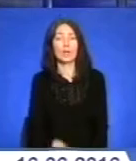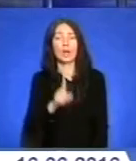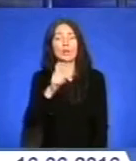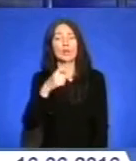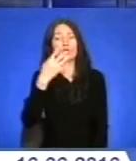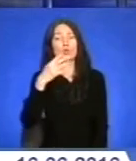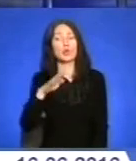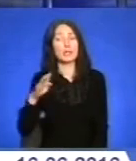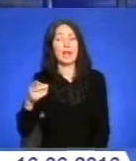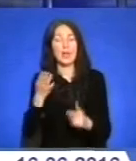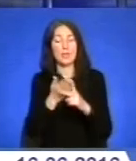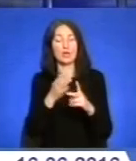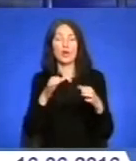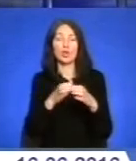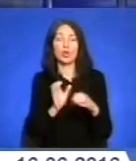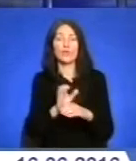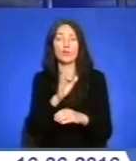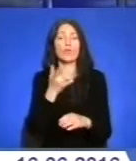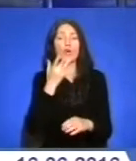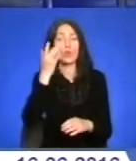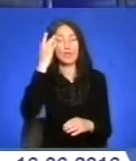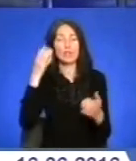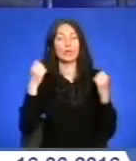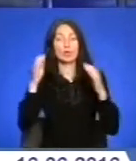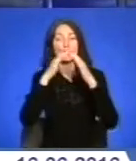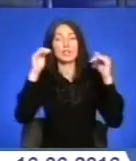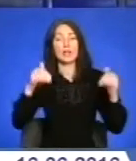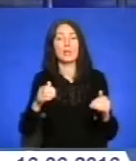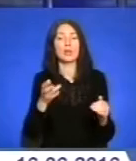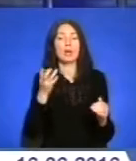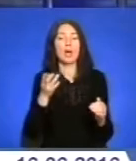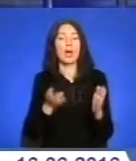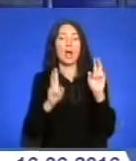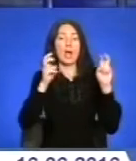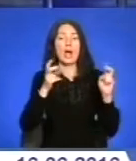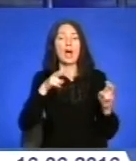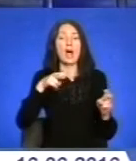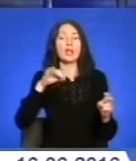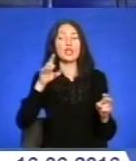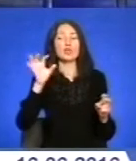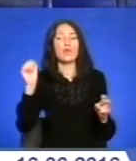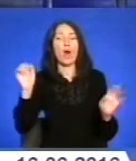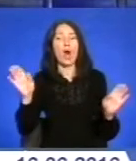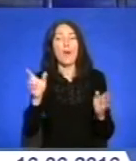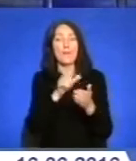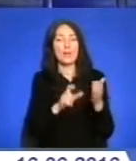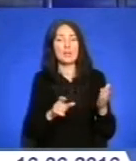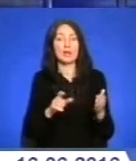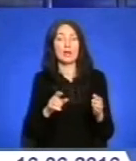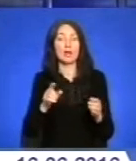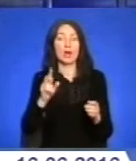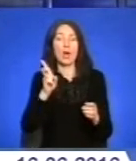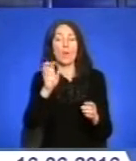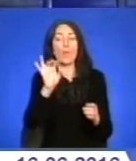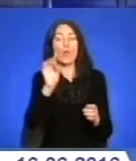140 дітей пільгових категорій відправили у літній оздоровчий табір «Лісова пісня», що у Борщові, та у Збруч, що у Скалі-Подільській. Путівки